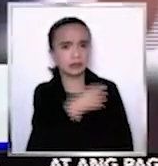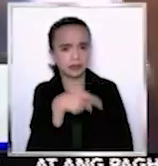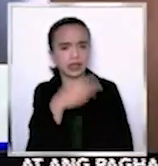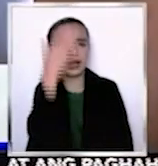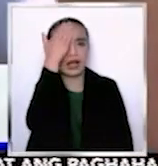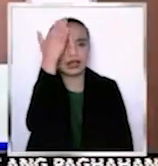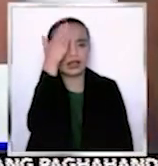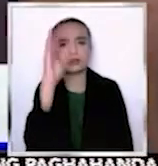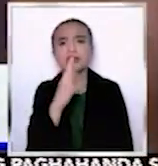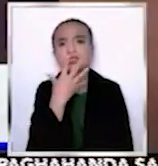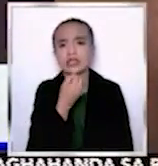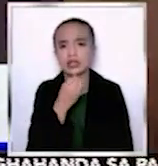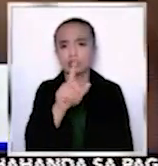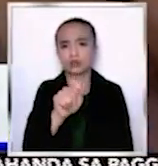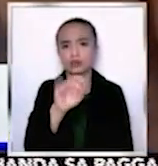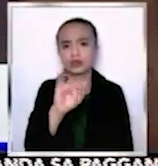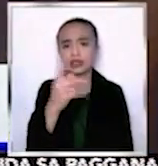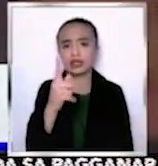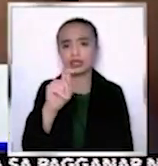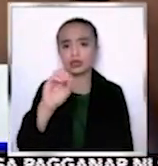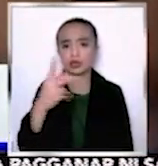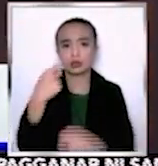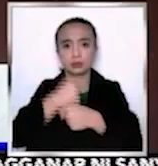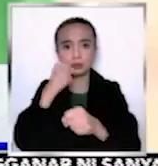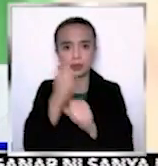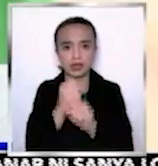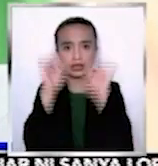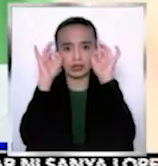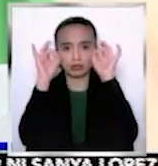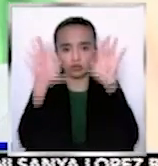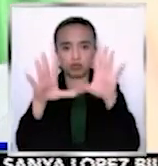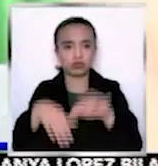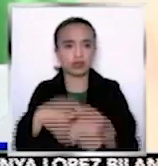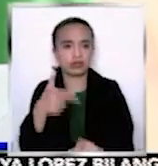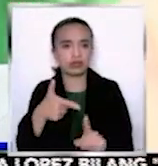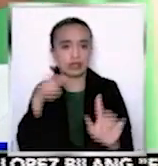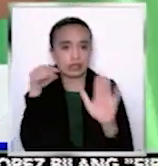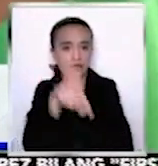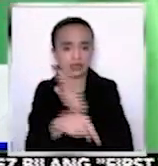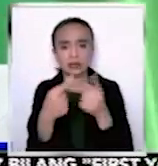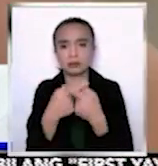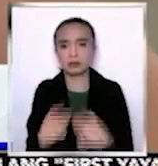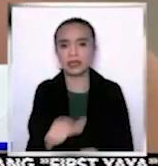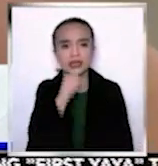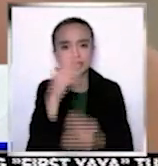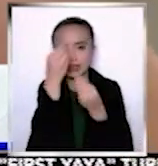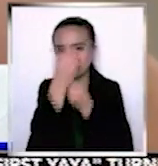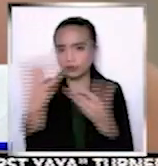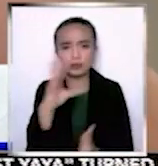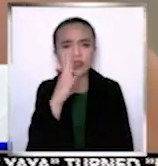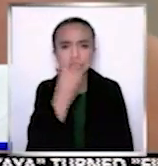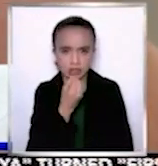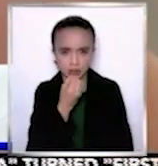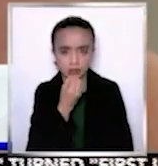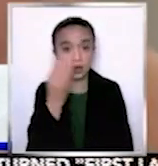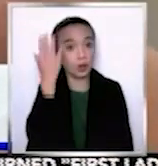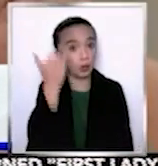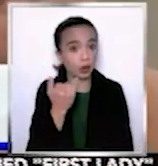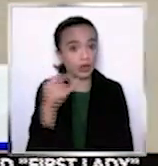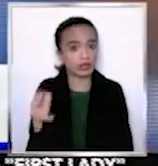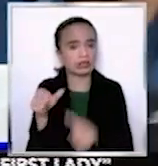ng TikTok account na gumawa ng death threat laban kay Marcos pero di nila siniwalat kung sino ito dahil nagpapatuloy pa